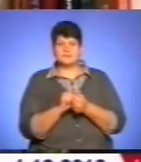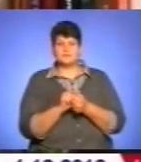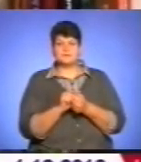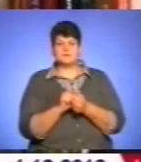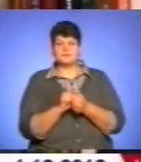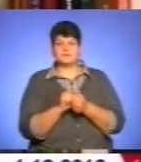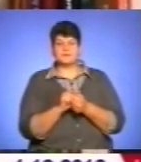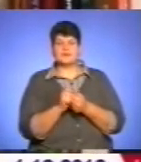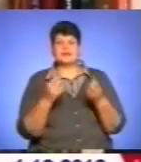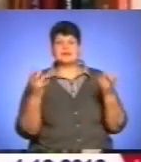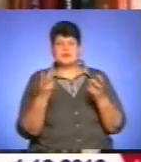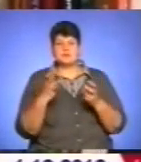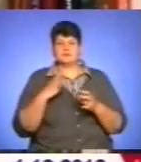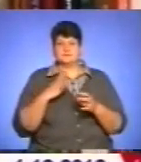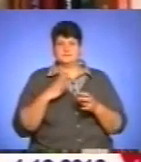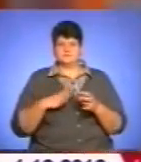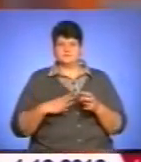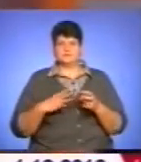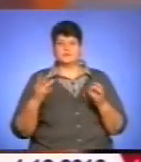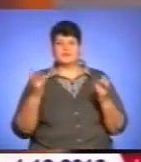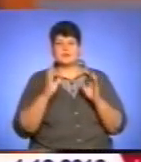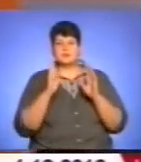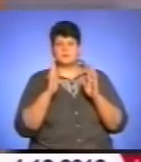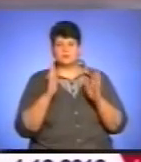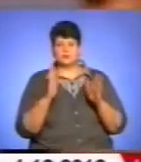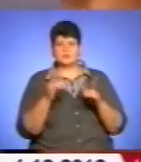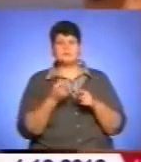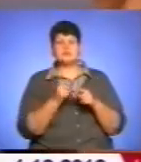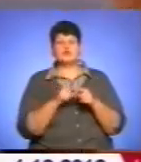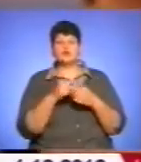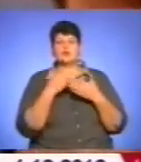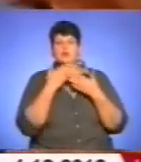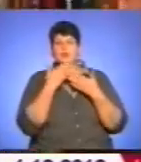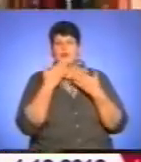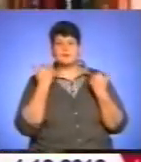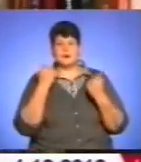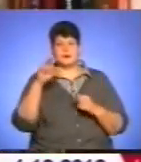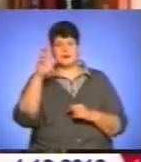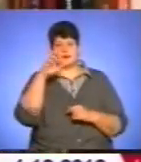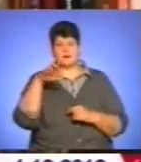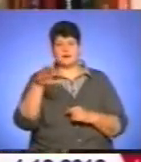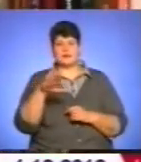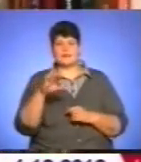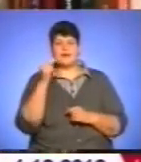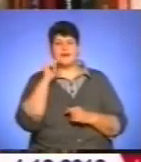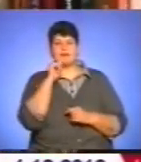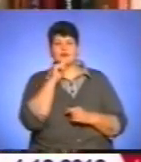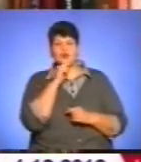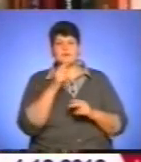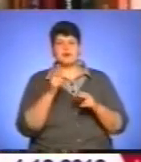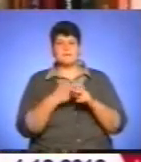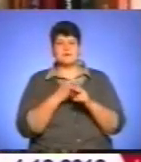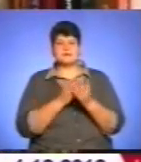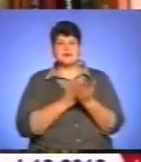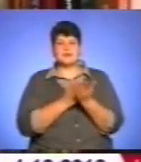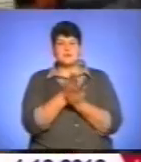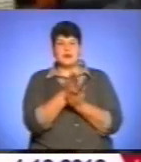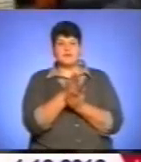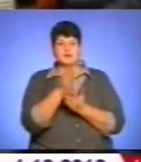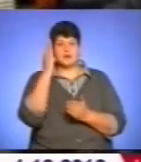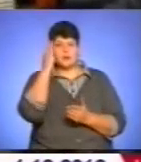Перетривати. Треба вистояти, треба бути. Без цього немає країни. Економіку направити без направлення мізків